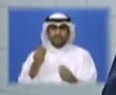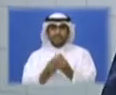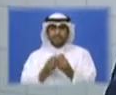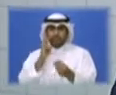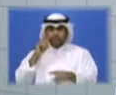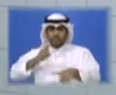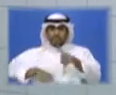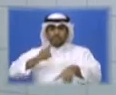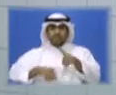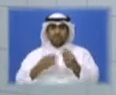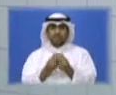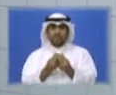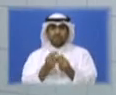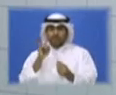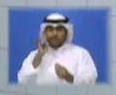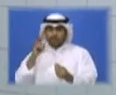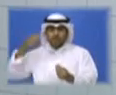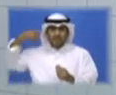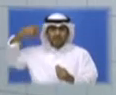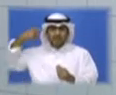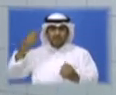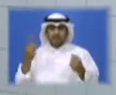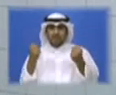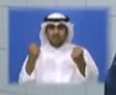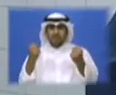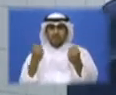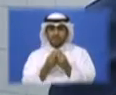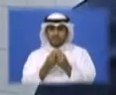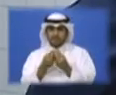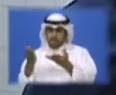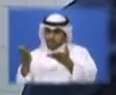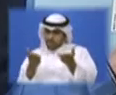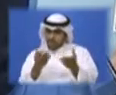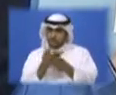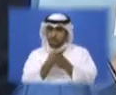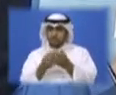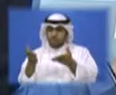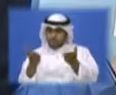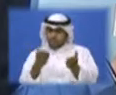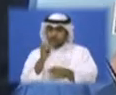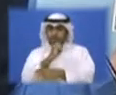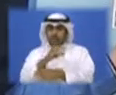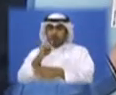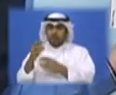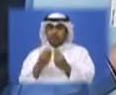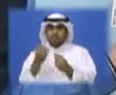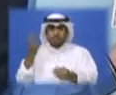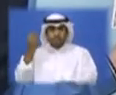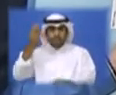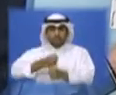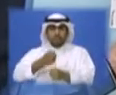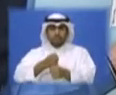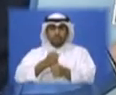مشاكل في ردود الفعل الانعكاسية، وهذه ردود الفعل الانعكاسية مو كل إنسان يقدر يكتشف المشكلة هذه. مشاريع كبرى مقبلة